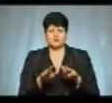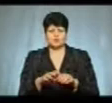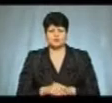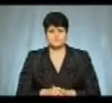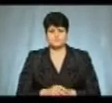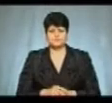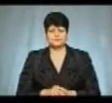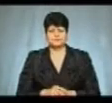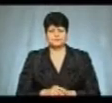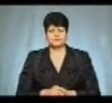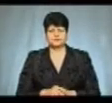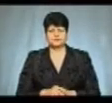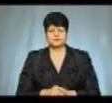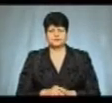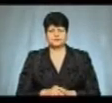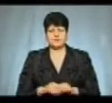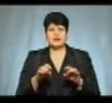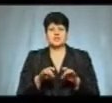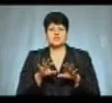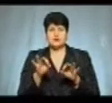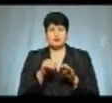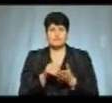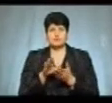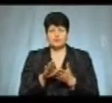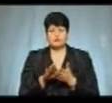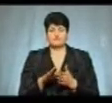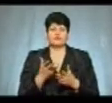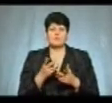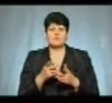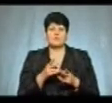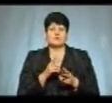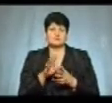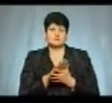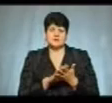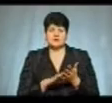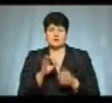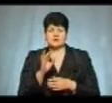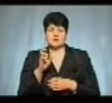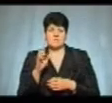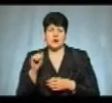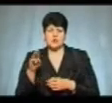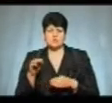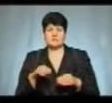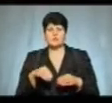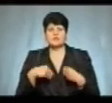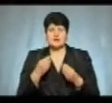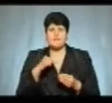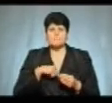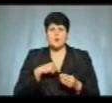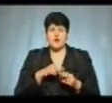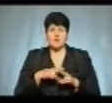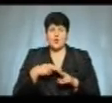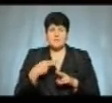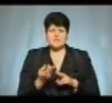сюжеті Анжели Шове. Рішення про відмову у задоволенні позову Олександра Башти про відшкодування моральної компенсації у